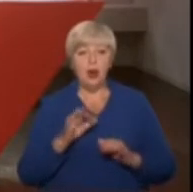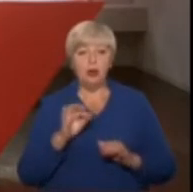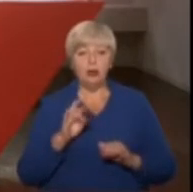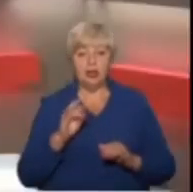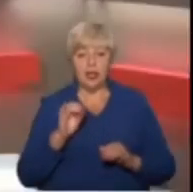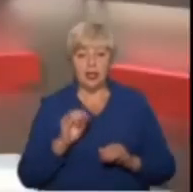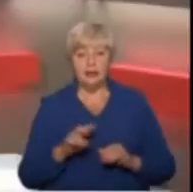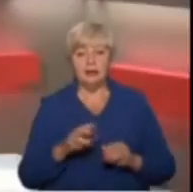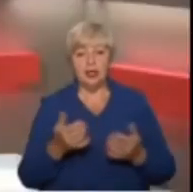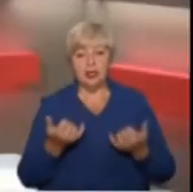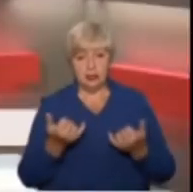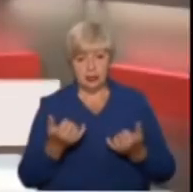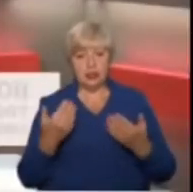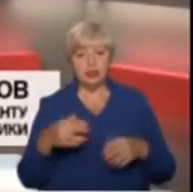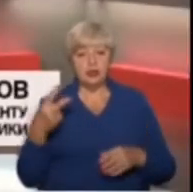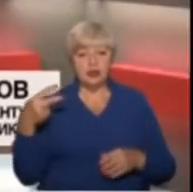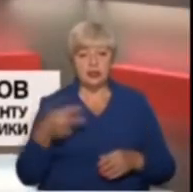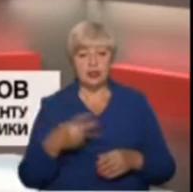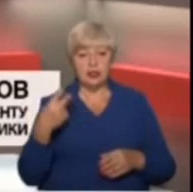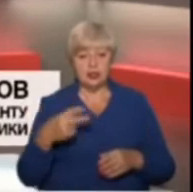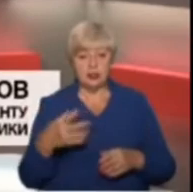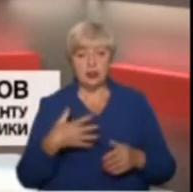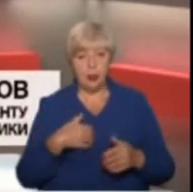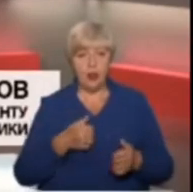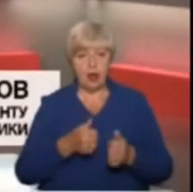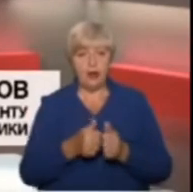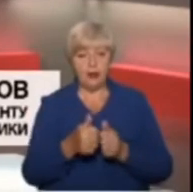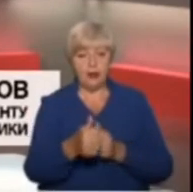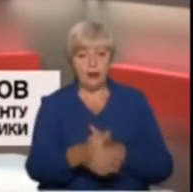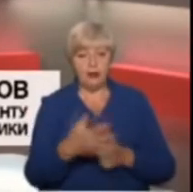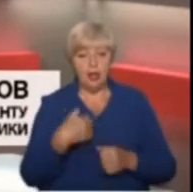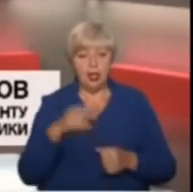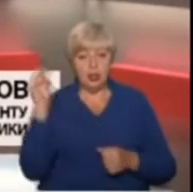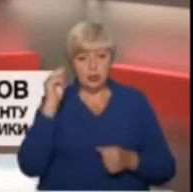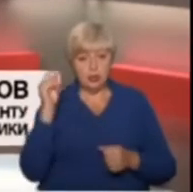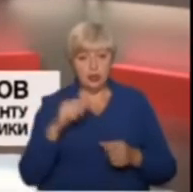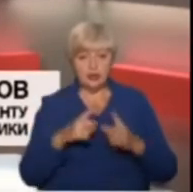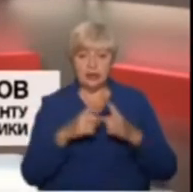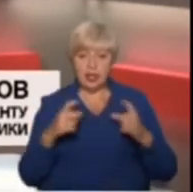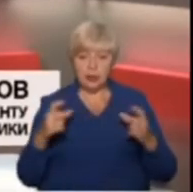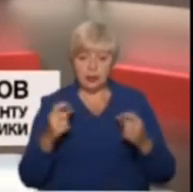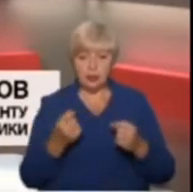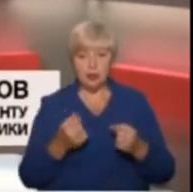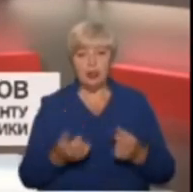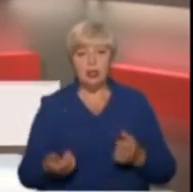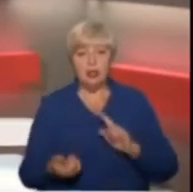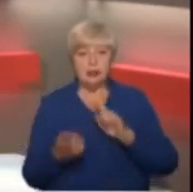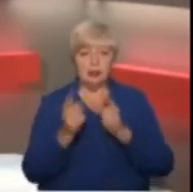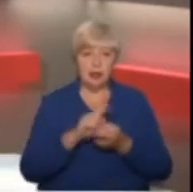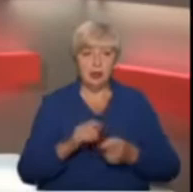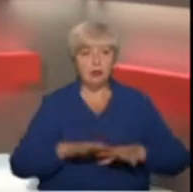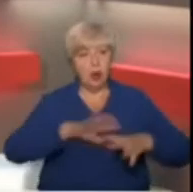з тенденцією йдемо вперед, і учнівський квиток зробився трошки більш обширним. По-перше,